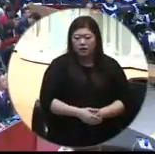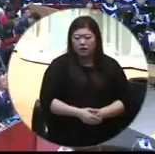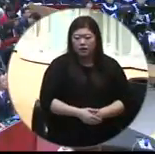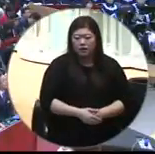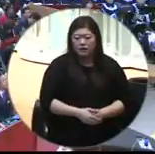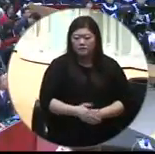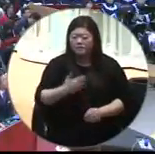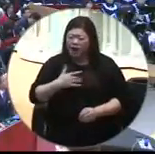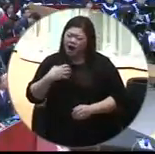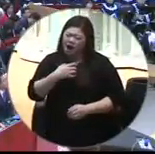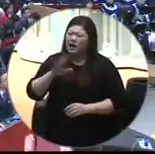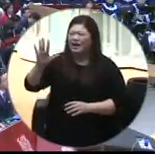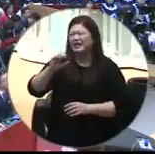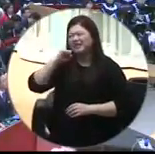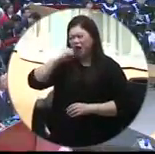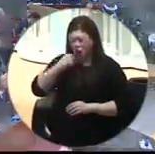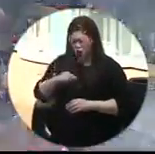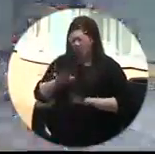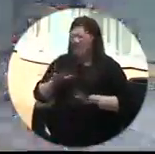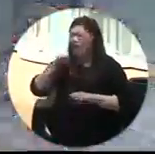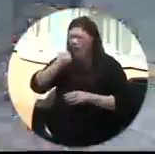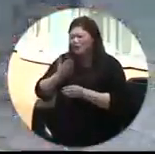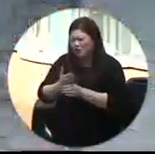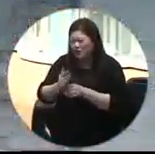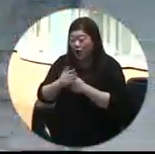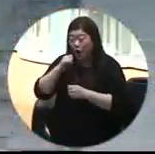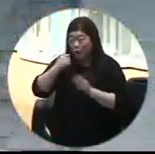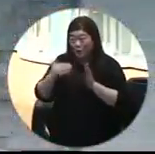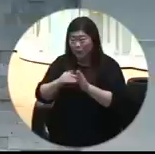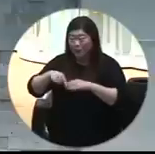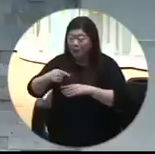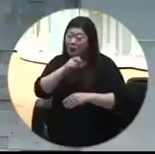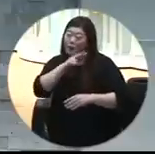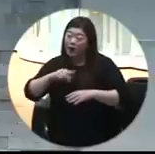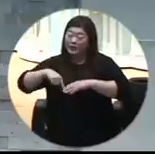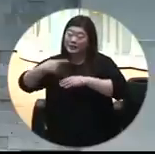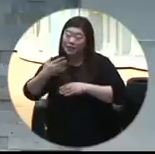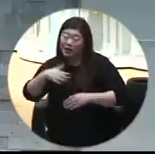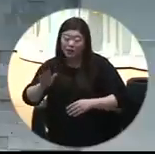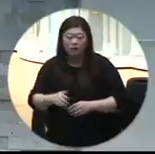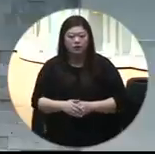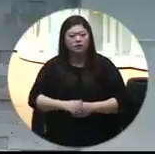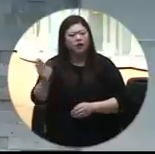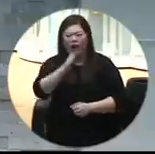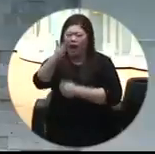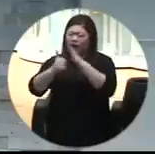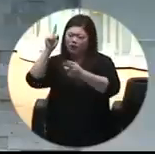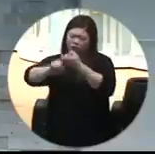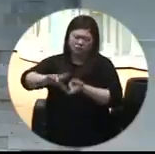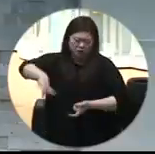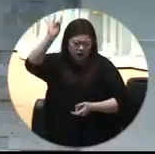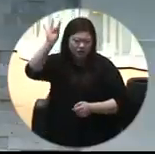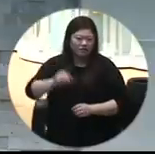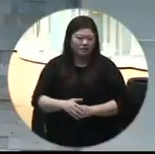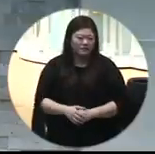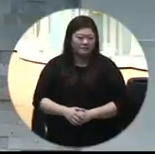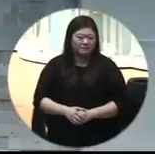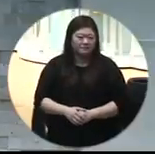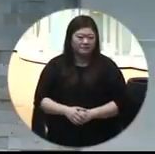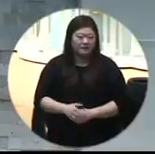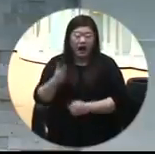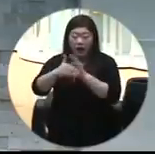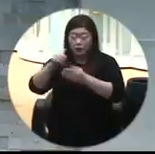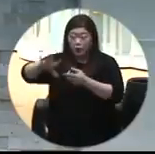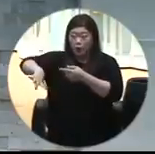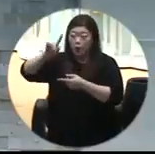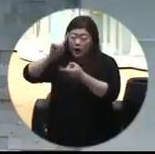마시고 어려움을 뛰어넘어서 문제를 해결하시는 광풍을 잔잔케 하시는 주님을 바라보시고 나가시기 바랍니다. 관심의